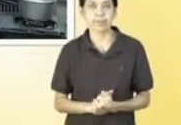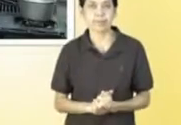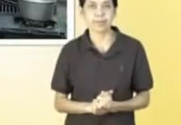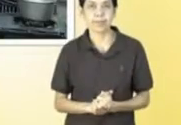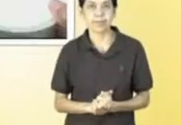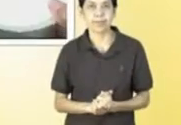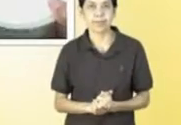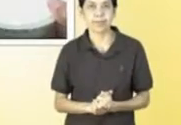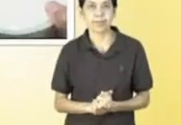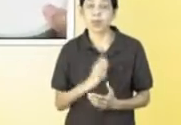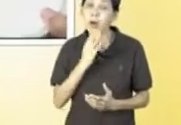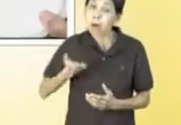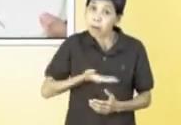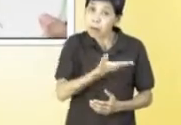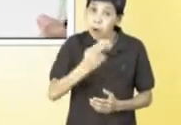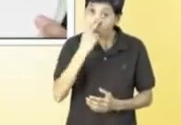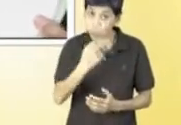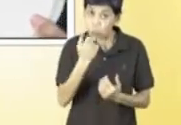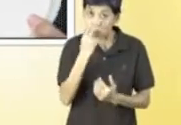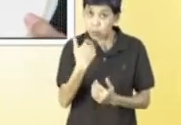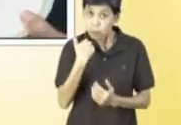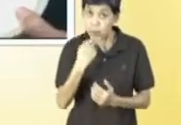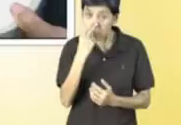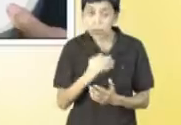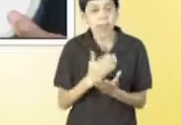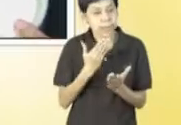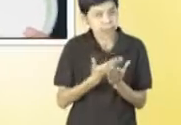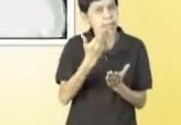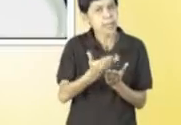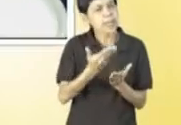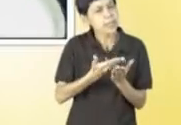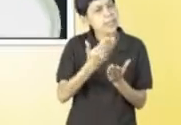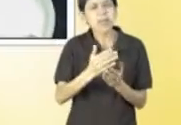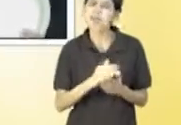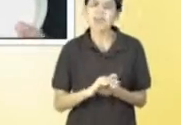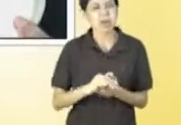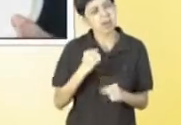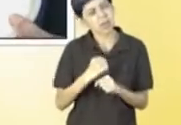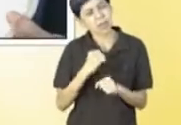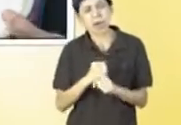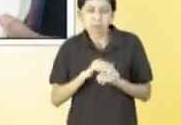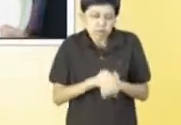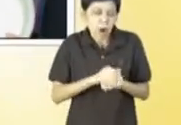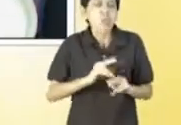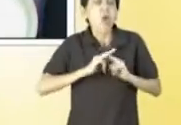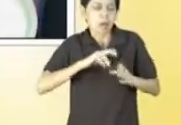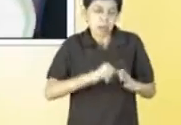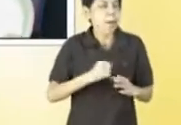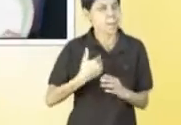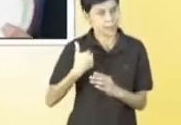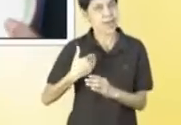แต่พูดถึงถ้าคุณแม่บ้านหรือว่าคุณผู้ชมที่ชมอยู่ที่บ้านหาซื้อกะทิไม่อยากเสียเวลากับการคั้นน้ำกะทิเดี๋